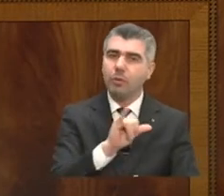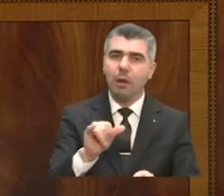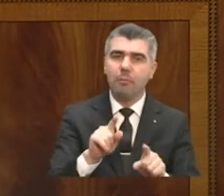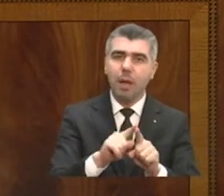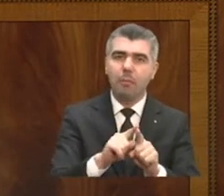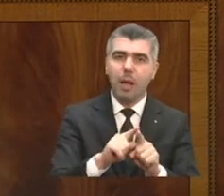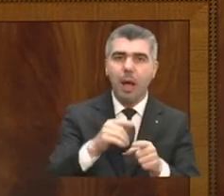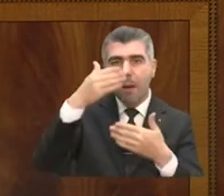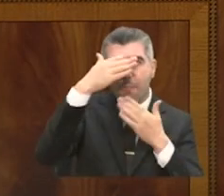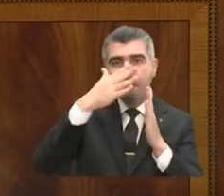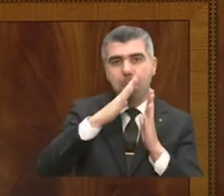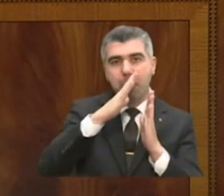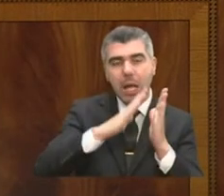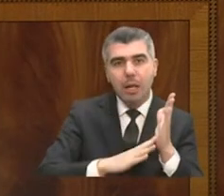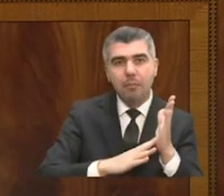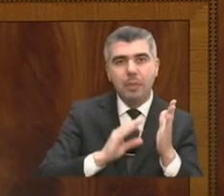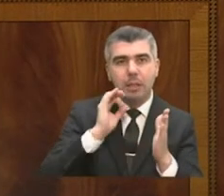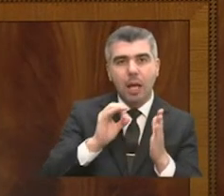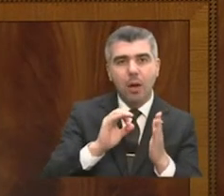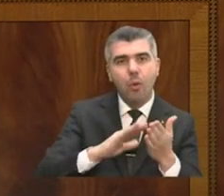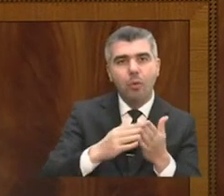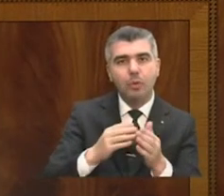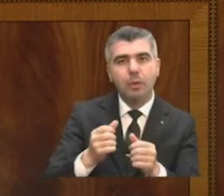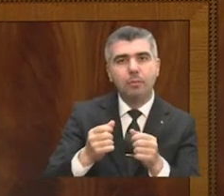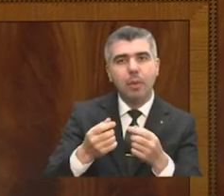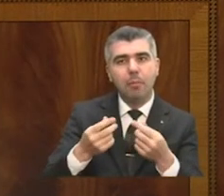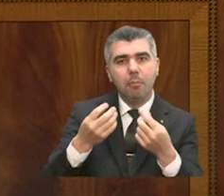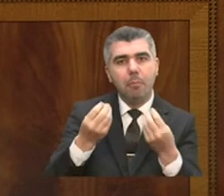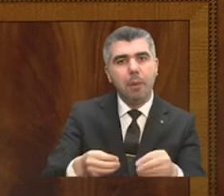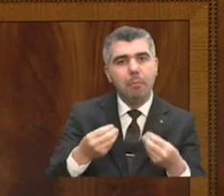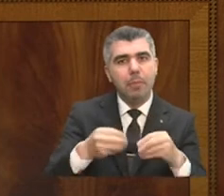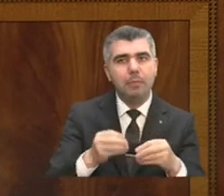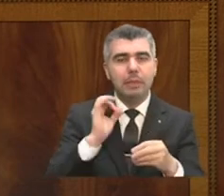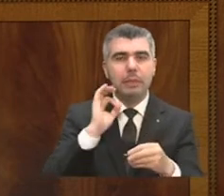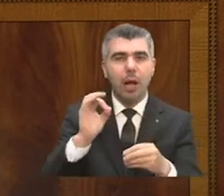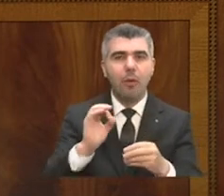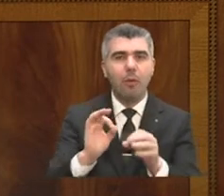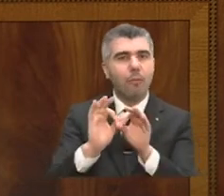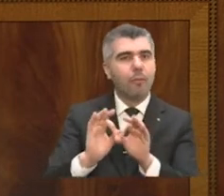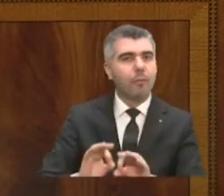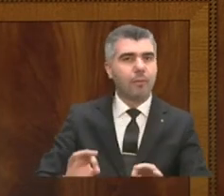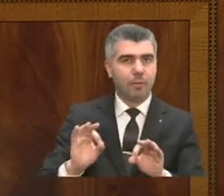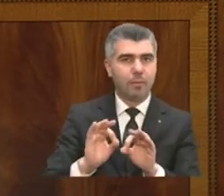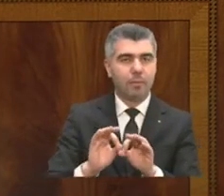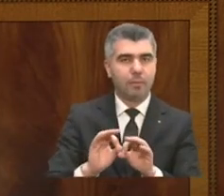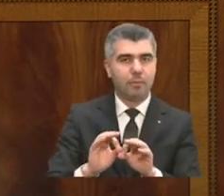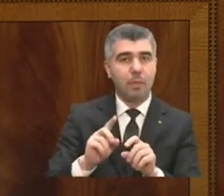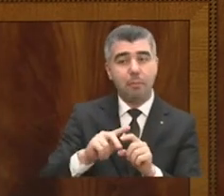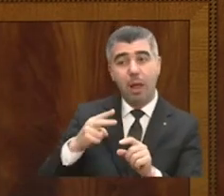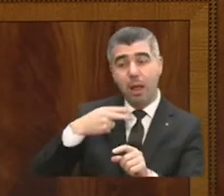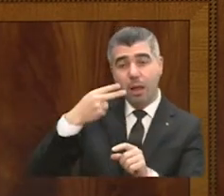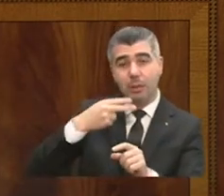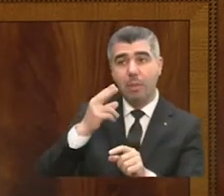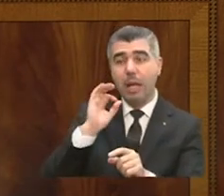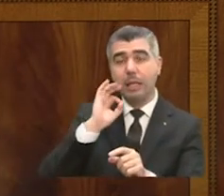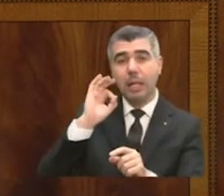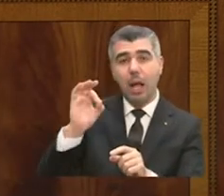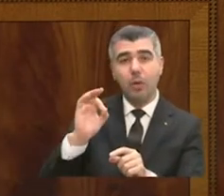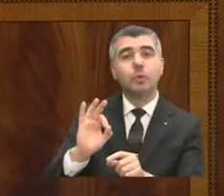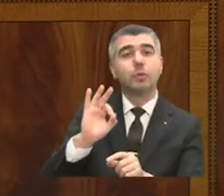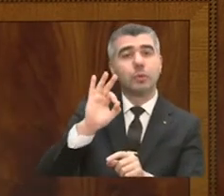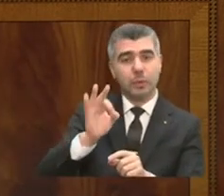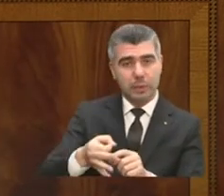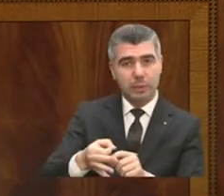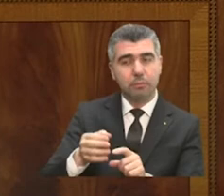de voir ce qui se passe ailleurs. Et ne considérez pas le Maroc comme une